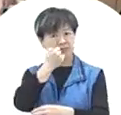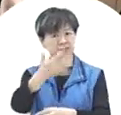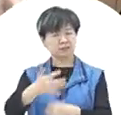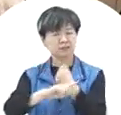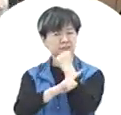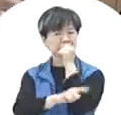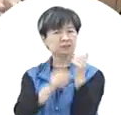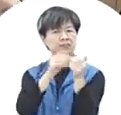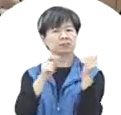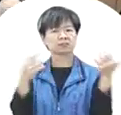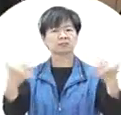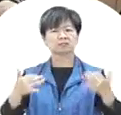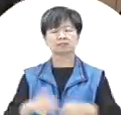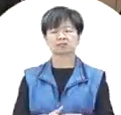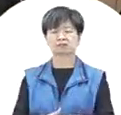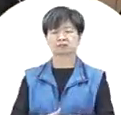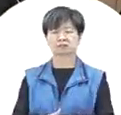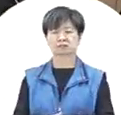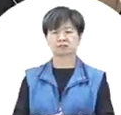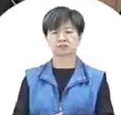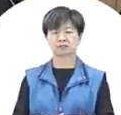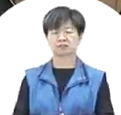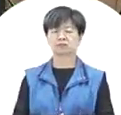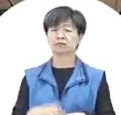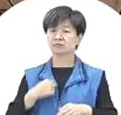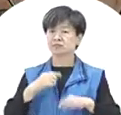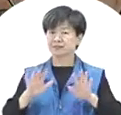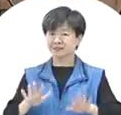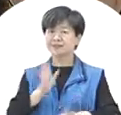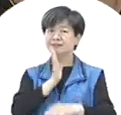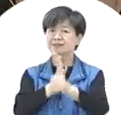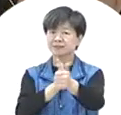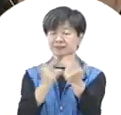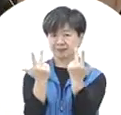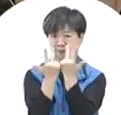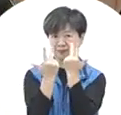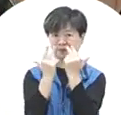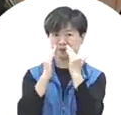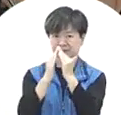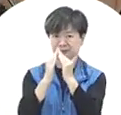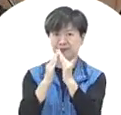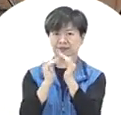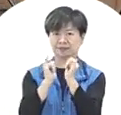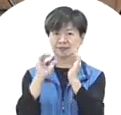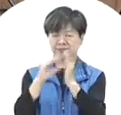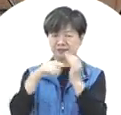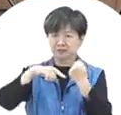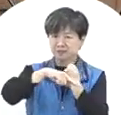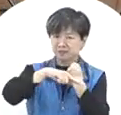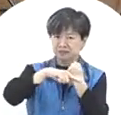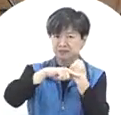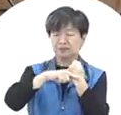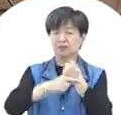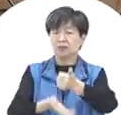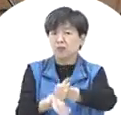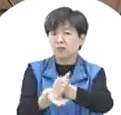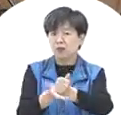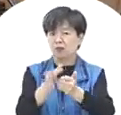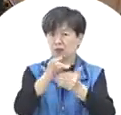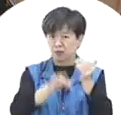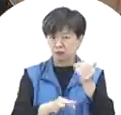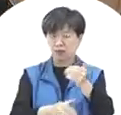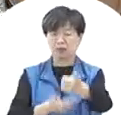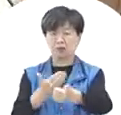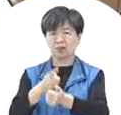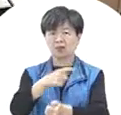关系，所以 我们没有 沟通 嘛。 没有，我现在是要求我们新北市社会局来研议相关的鼓励办法，来让